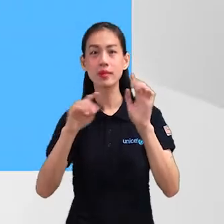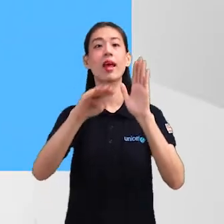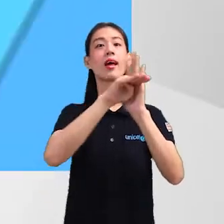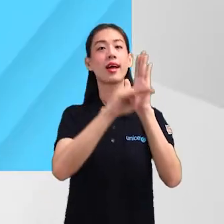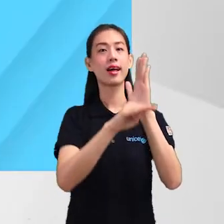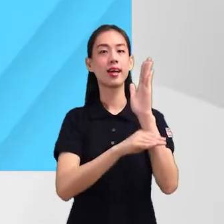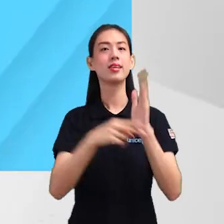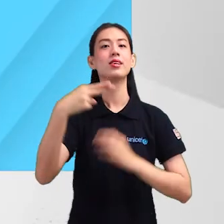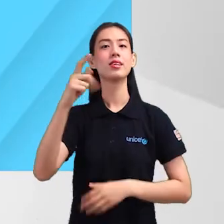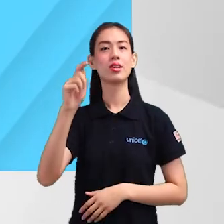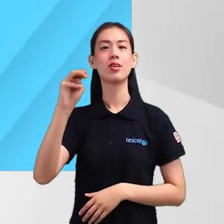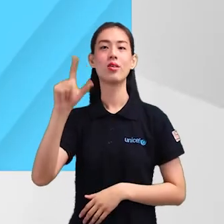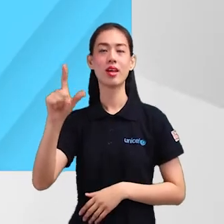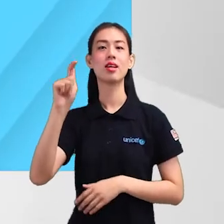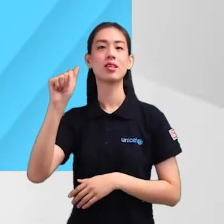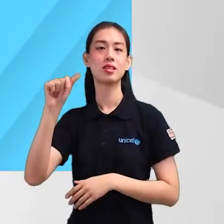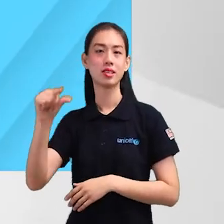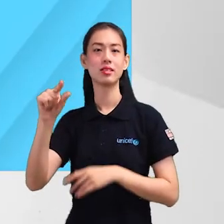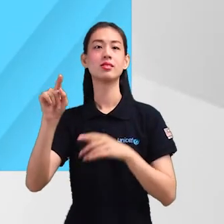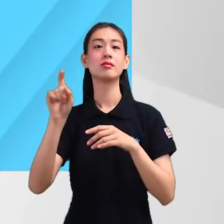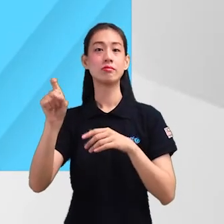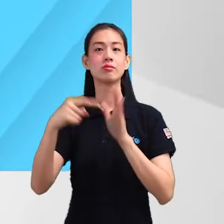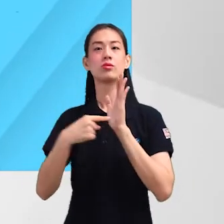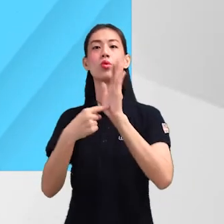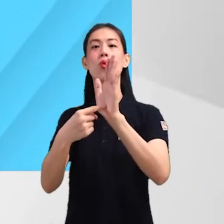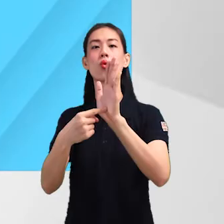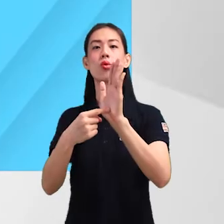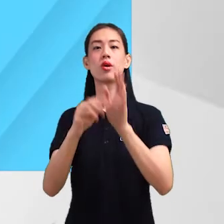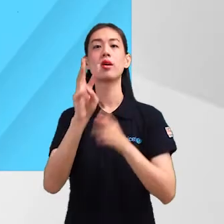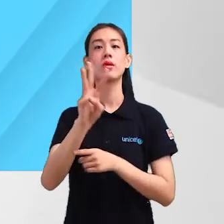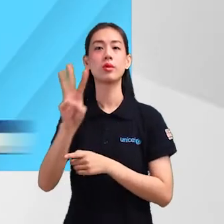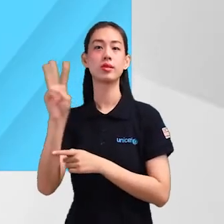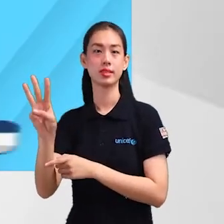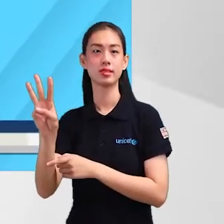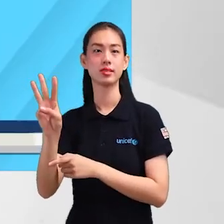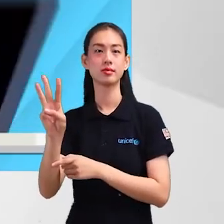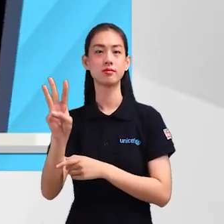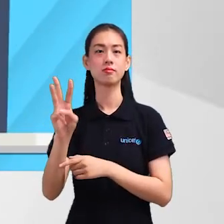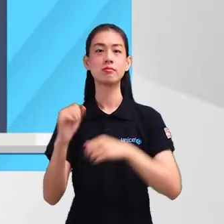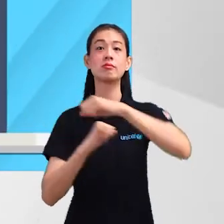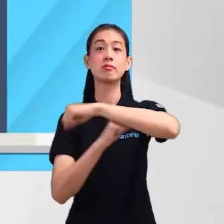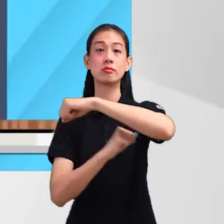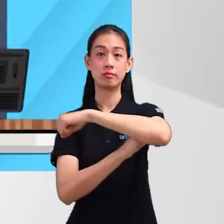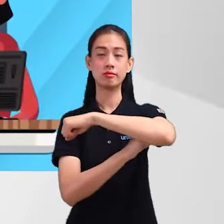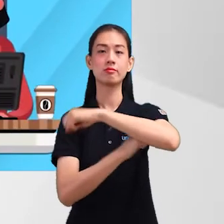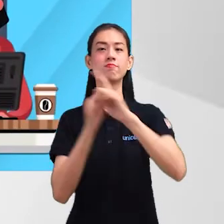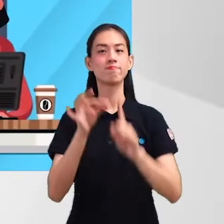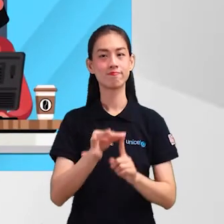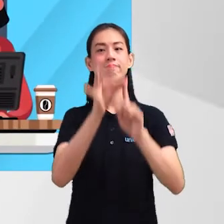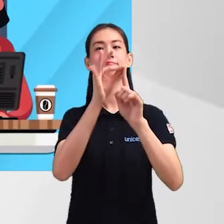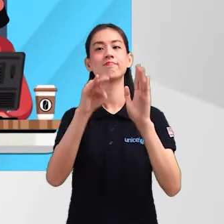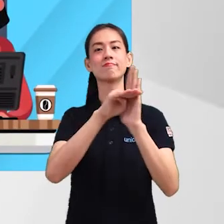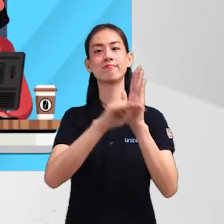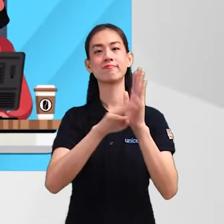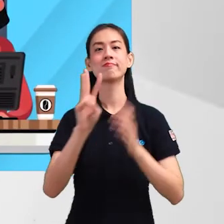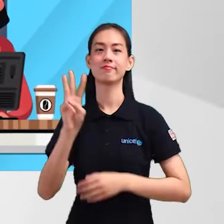kata kekunci List of HTML Tags and Attributes. Rujuk pada laman web WeSchools yang merupakan sumber